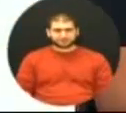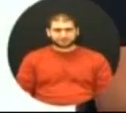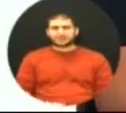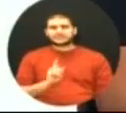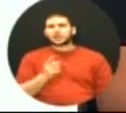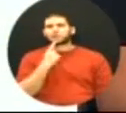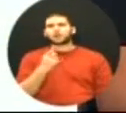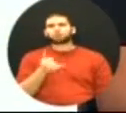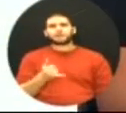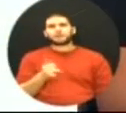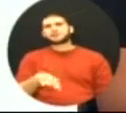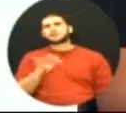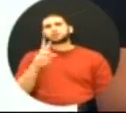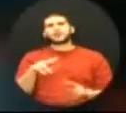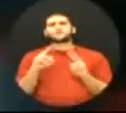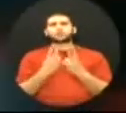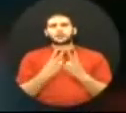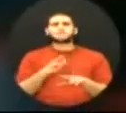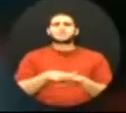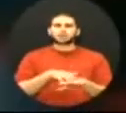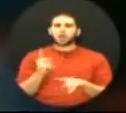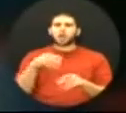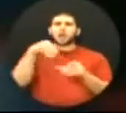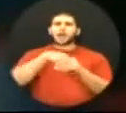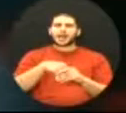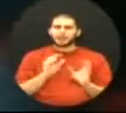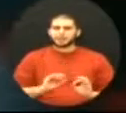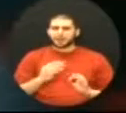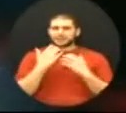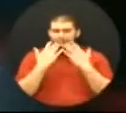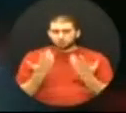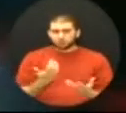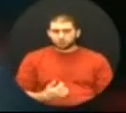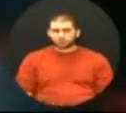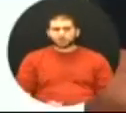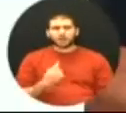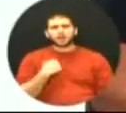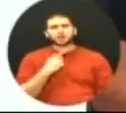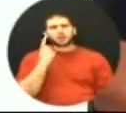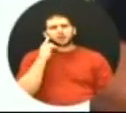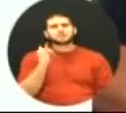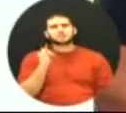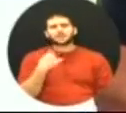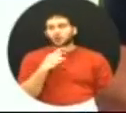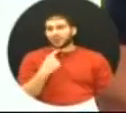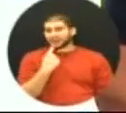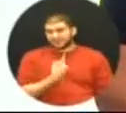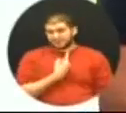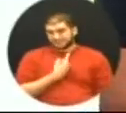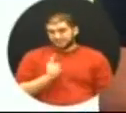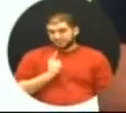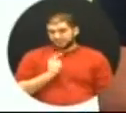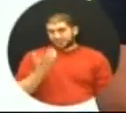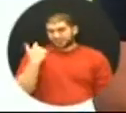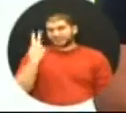זה לא שעכשיו גיליתם שיש קבוצה מסוימת שמרגישה שהיא לא חלק מהסיפור, אלא... אני רוצה להגיד לך משהו, אני לא יודעת מה זה גיליתם. אני יכולה להגיד לך, אני באופן אישי. בסדר, אני